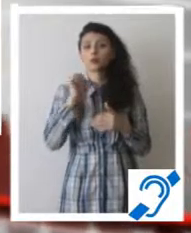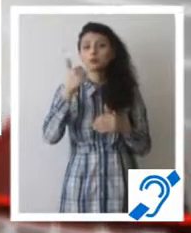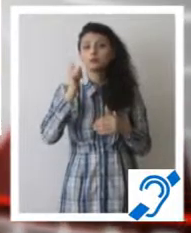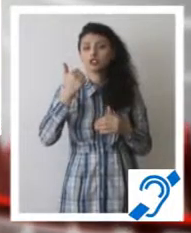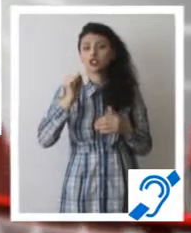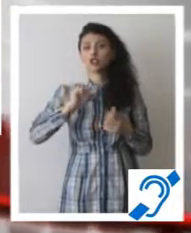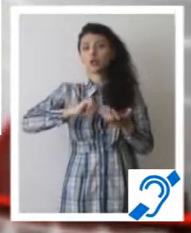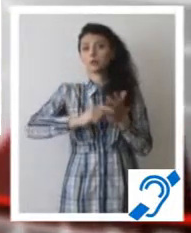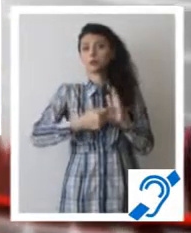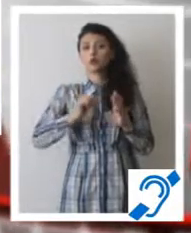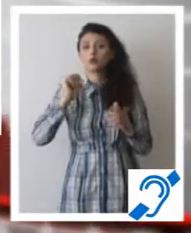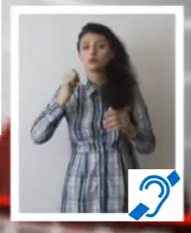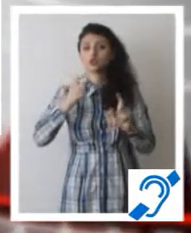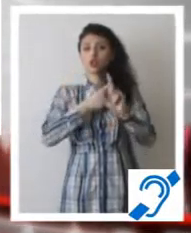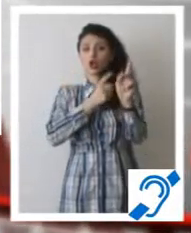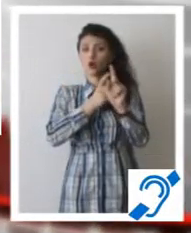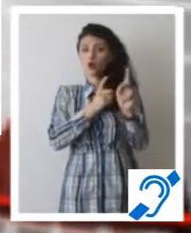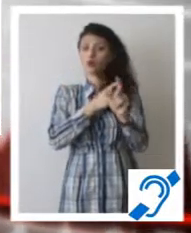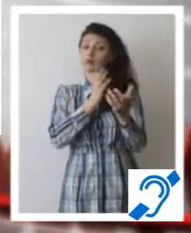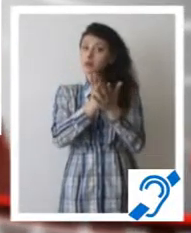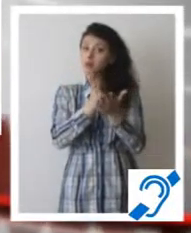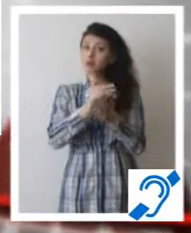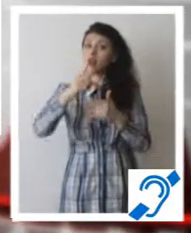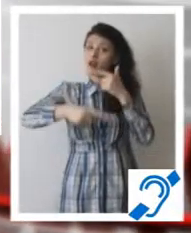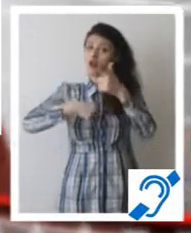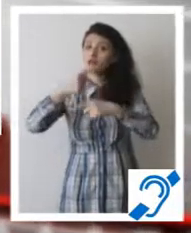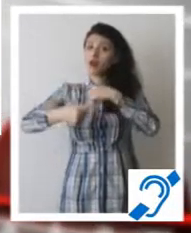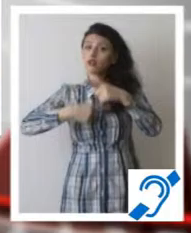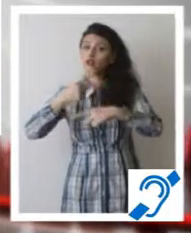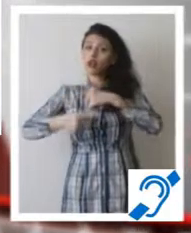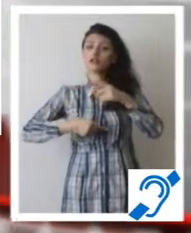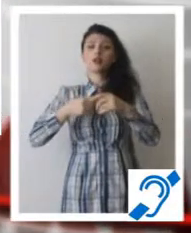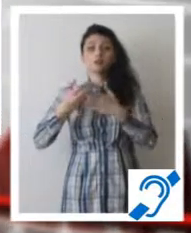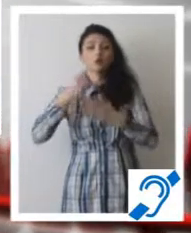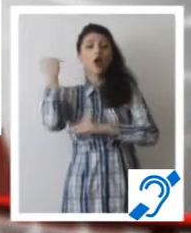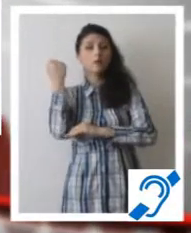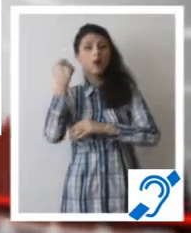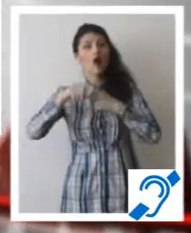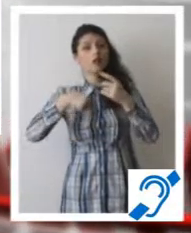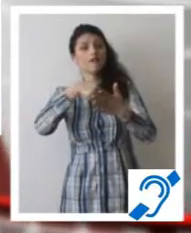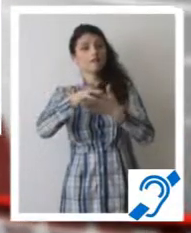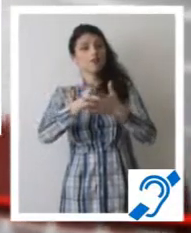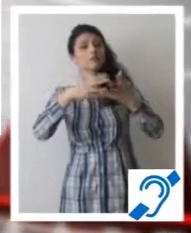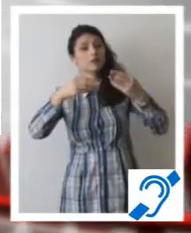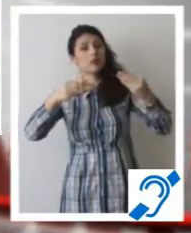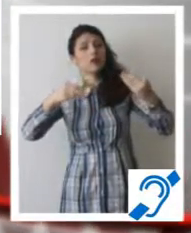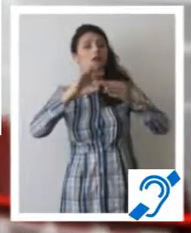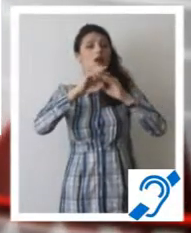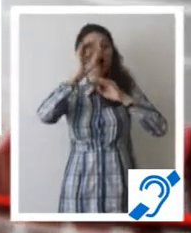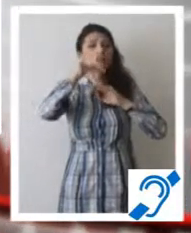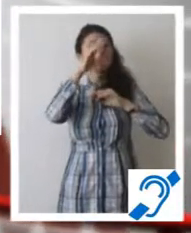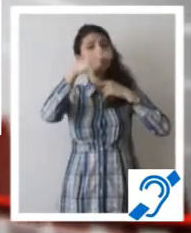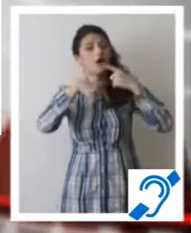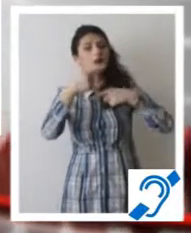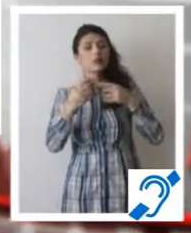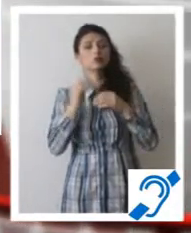goluri. Și numai atitudine de acest gen trebuie să avem și în celelalte meciuri, ca să putem să ne îndeplinim obiectivul și să ajungem